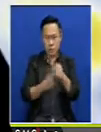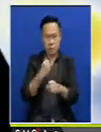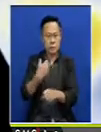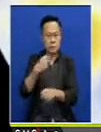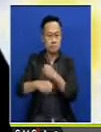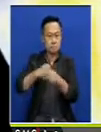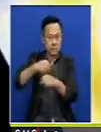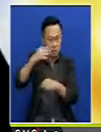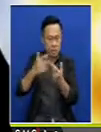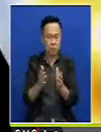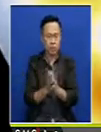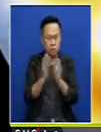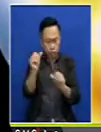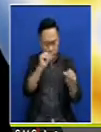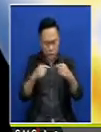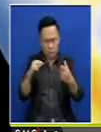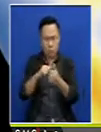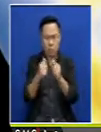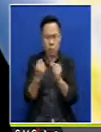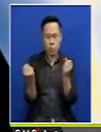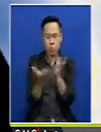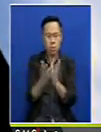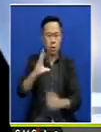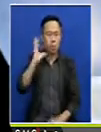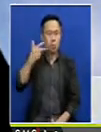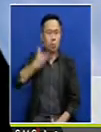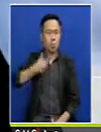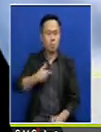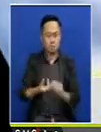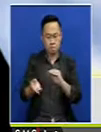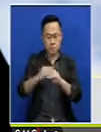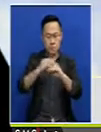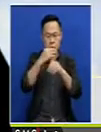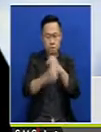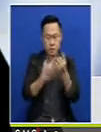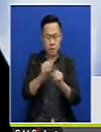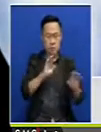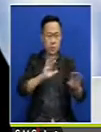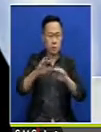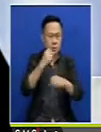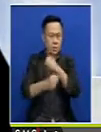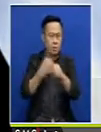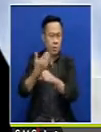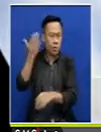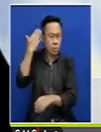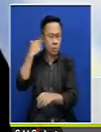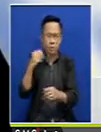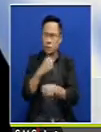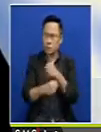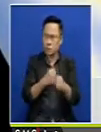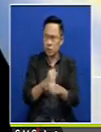าจากคอสตาริกาบอกนะครับว่าสภาวะภัยแล้งและความร้อนขณะนี้ถือว่ารุนแรงมากเทียบได้กับปรากฏการณ์เอลนิโญรุนแรงครั้งสุดท้าย